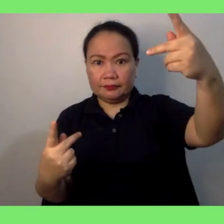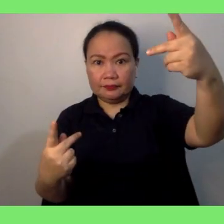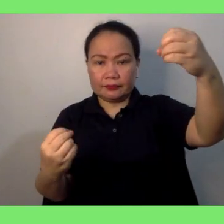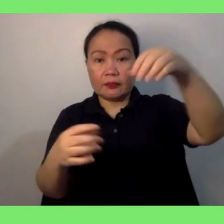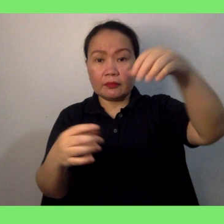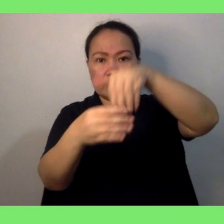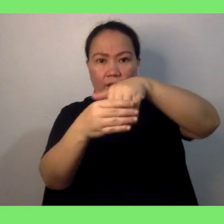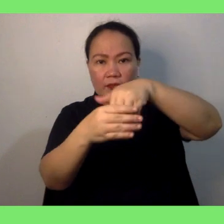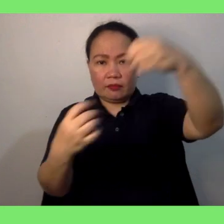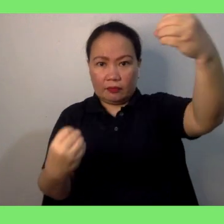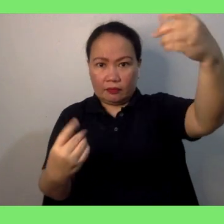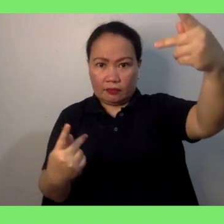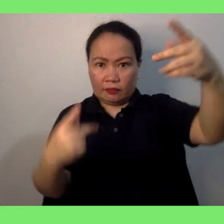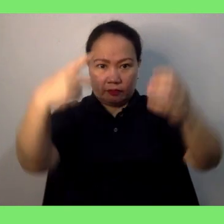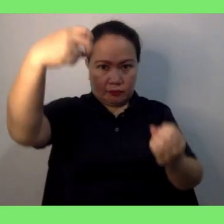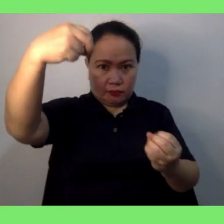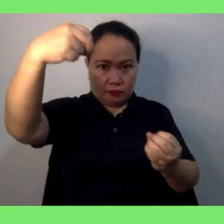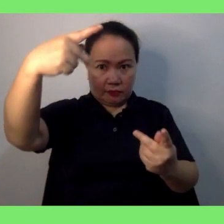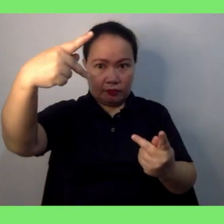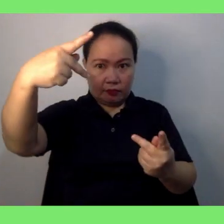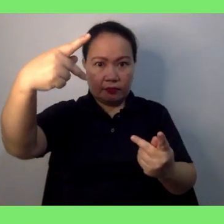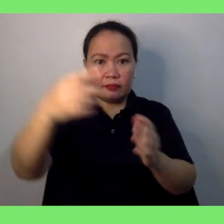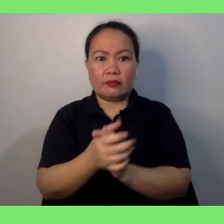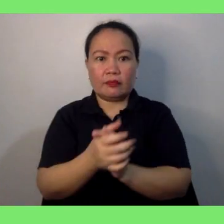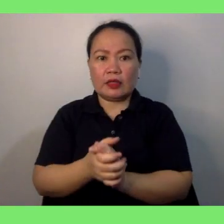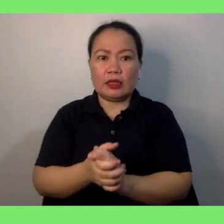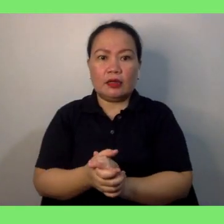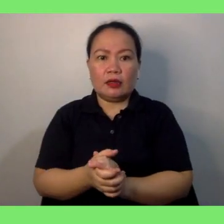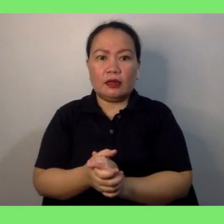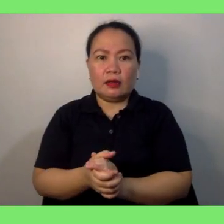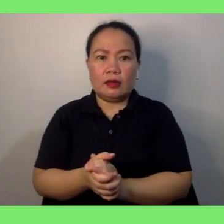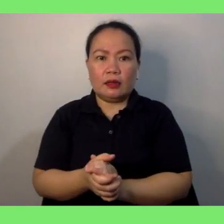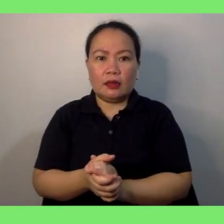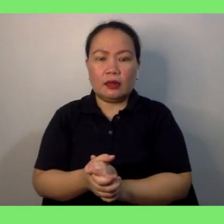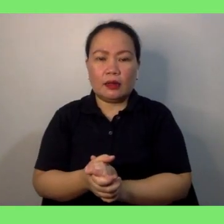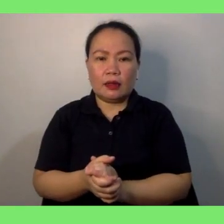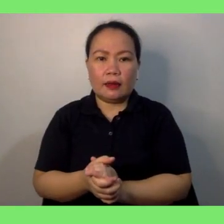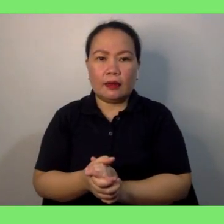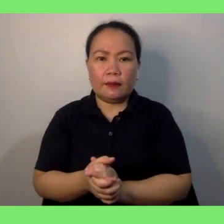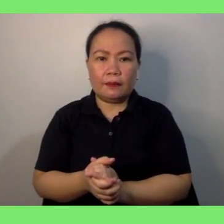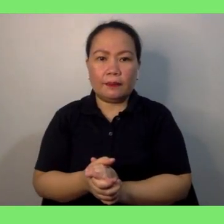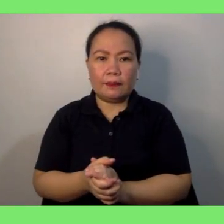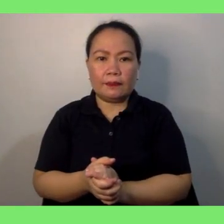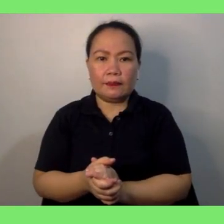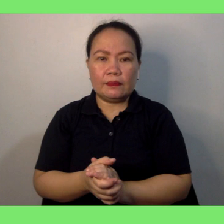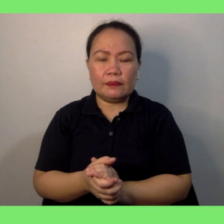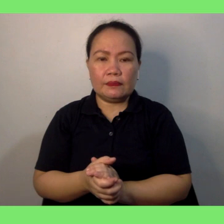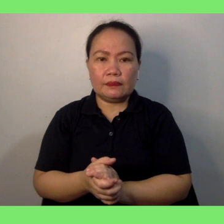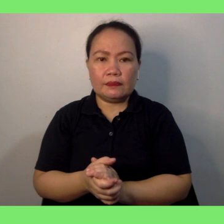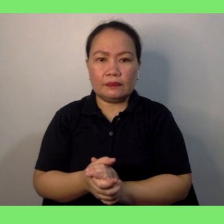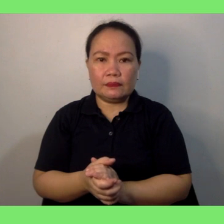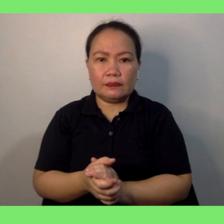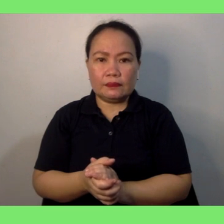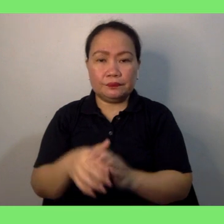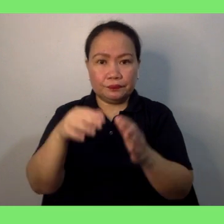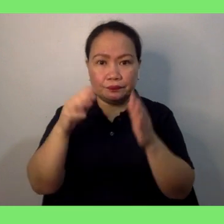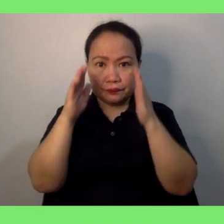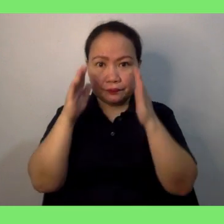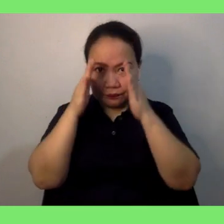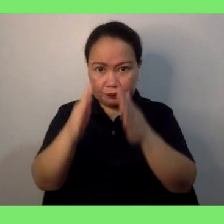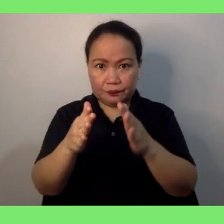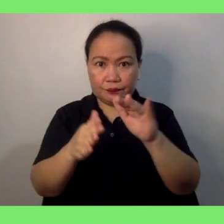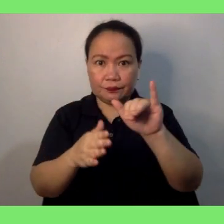isa nasa taas, yung isa nasa baba. Okay. And then we also have here the interior. So, alternate interior. Ang focus mo dito lang sa